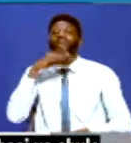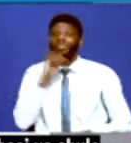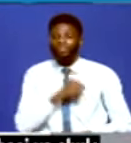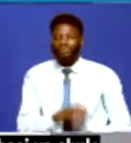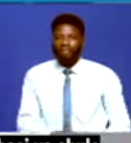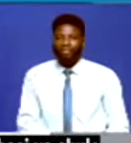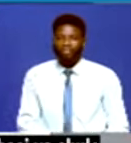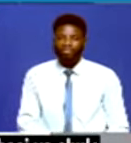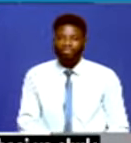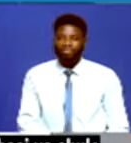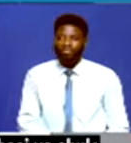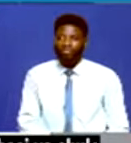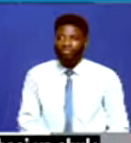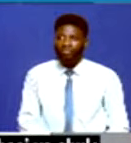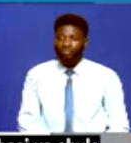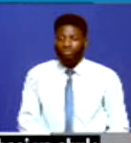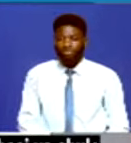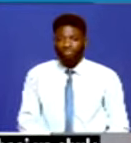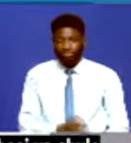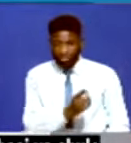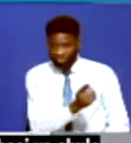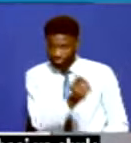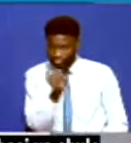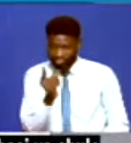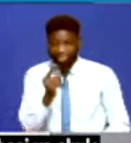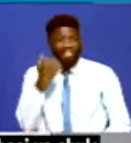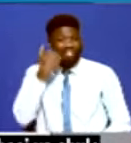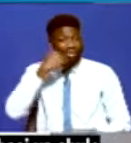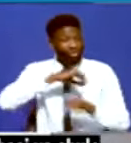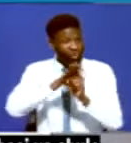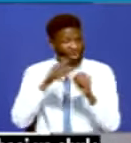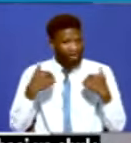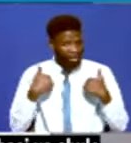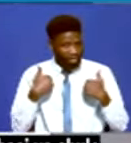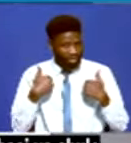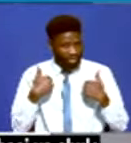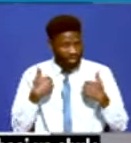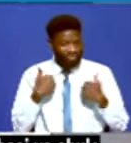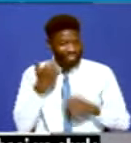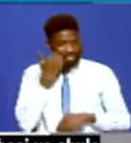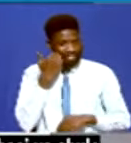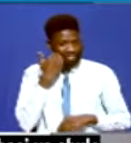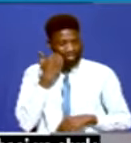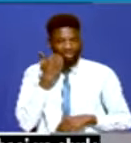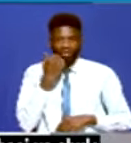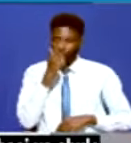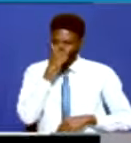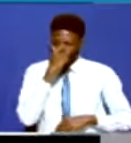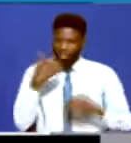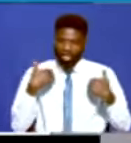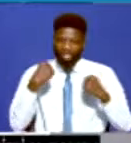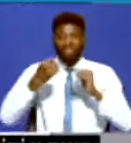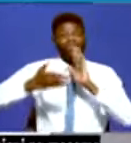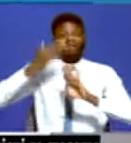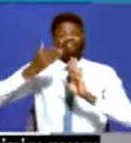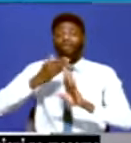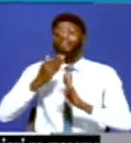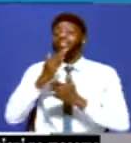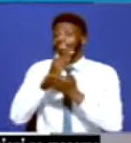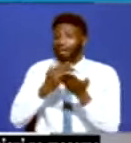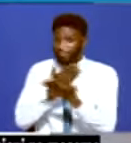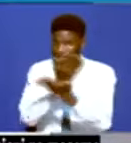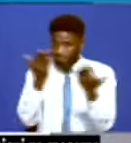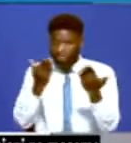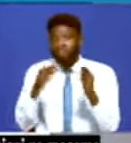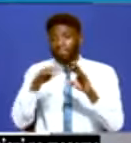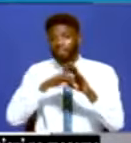Kwa wale wanaoendelea kuuguza ugonjwa huo wa COVID, tunawatakia afueni ya haraka. Na kwa wale waliopoteza wapendwa wao, tunasema